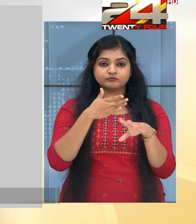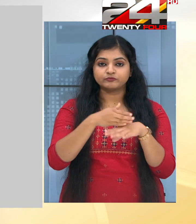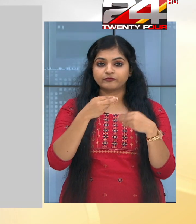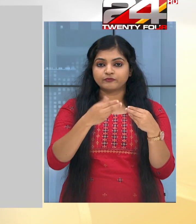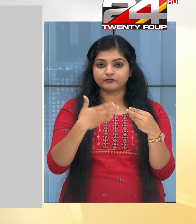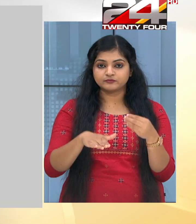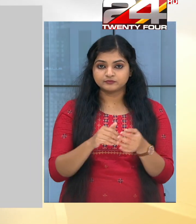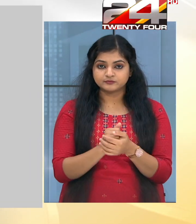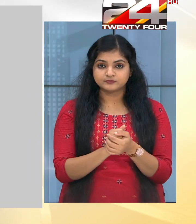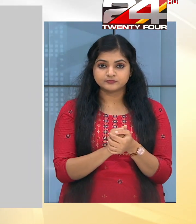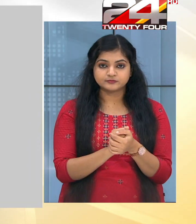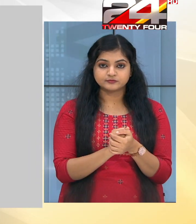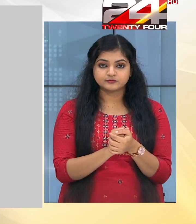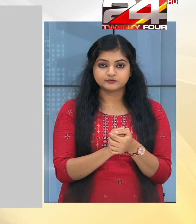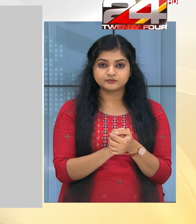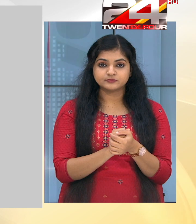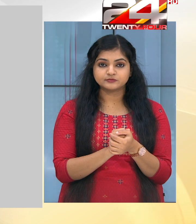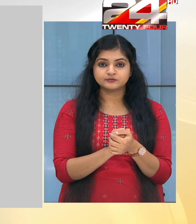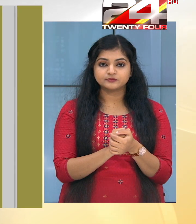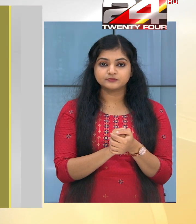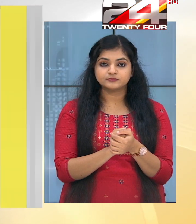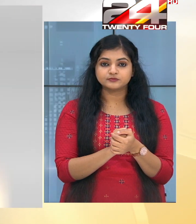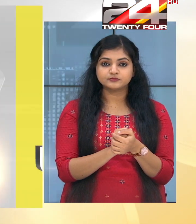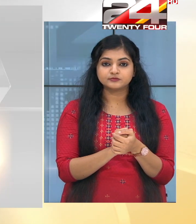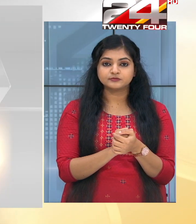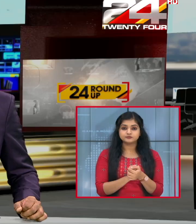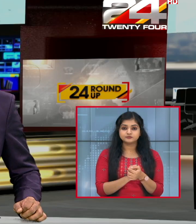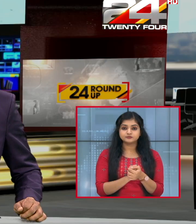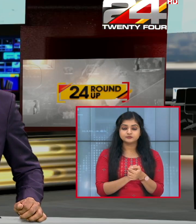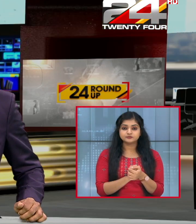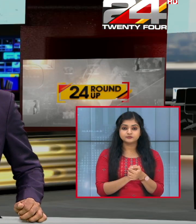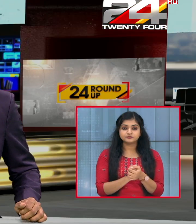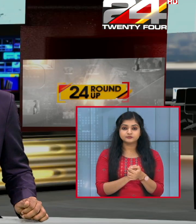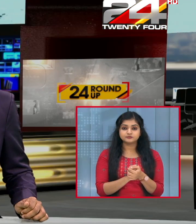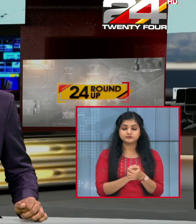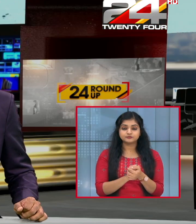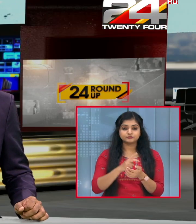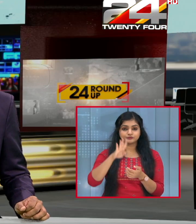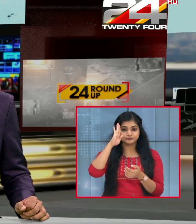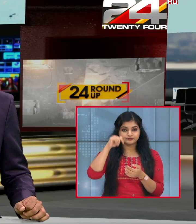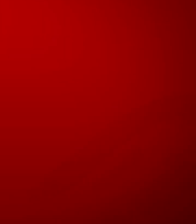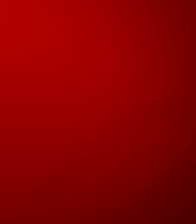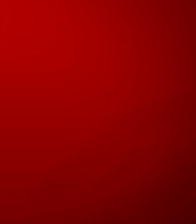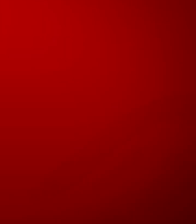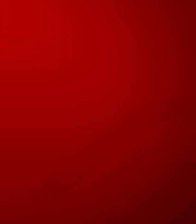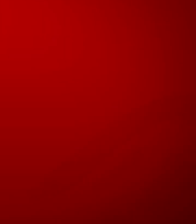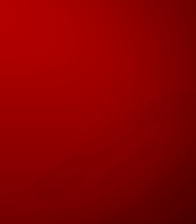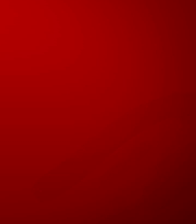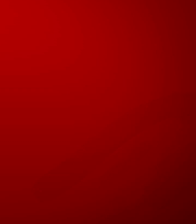വിവിധ ബ്യൂറോകൾക്കൊപ്പം ന്യൂസ് ഡെസ്ക് 24. റൗണ്ട് പൂർത്തിയാവുന്നു.